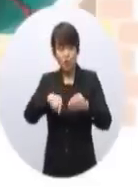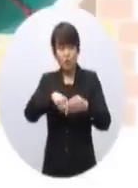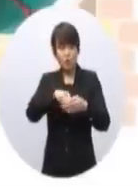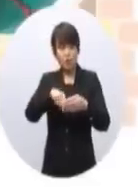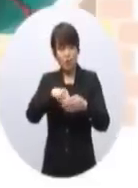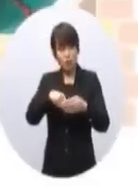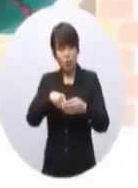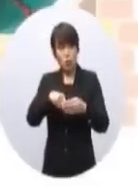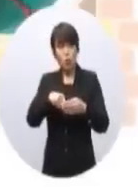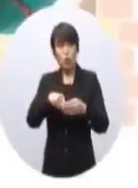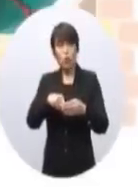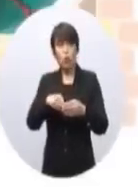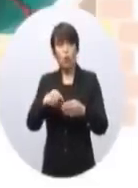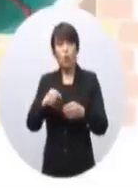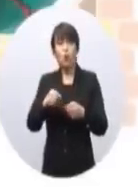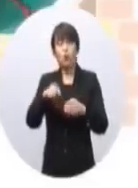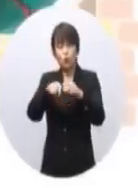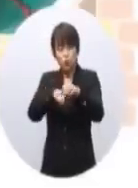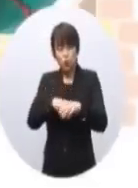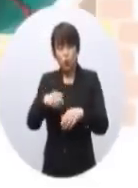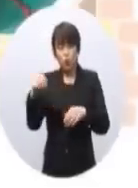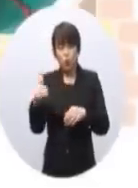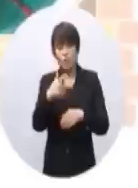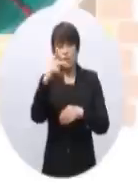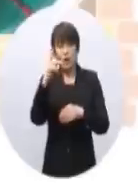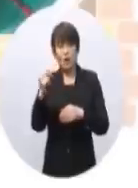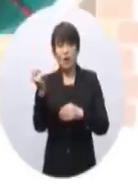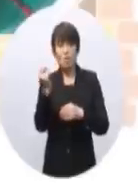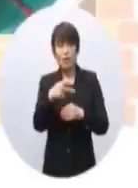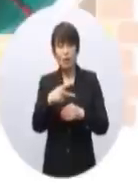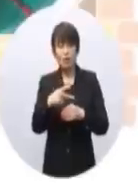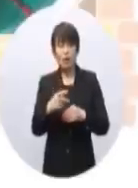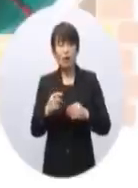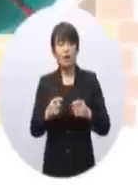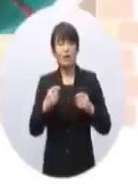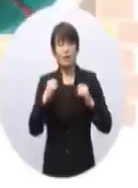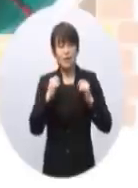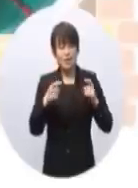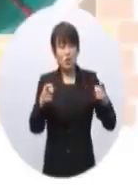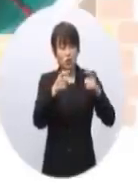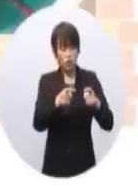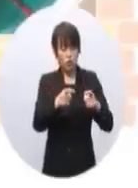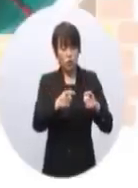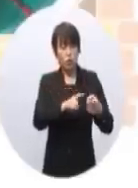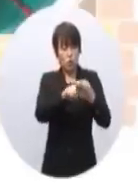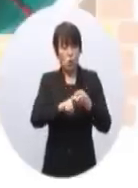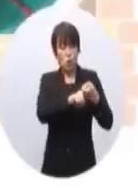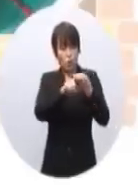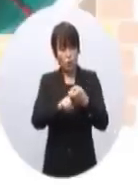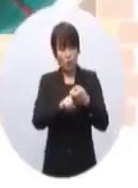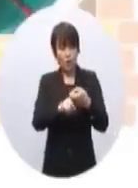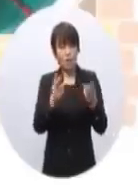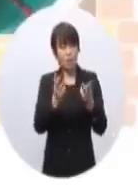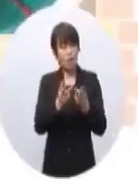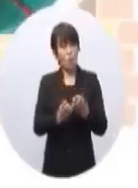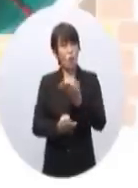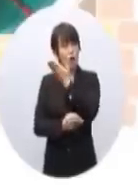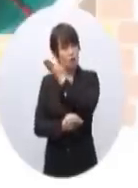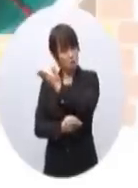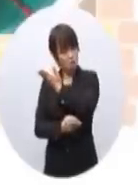ヶ崎市役所農業水産課、または茅ヶ崎市漁業協同組合電話